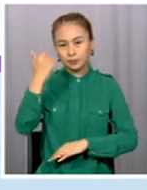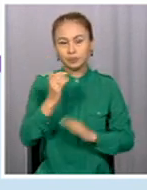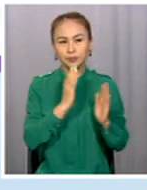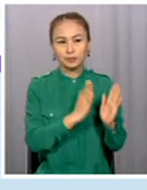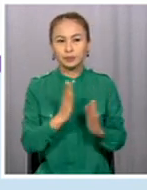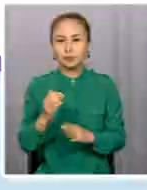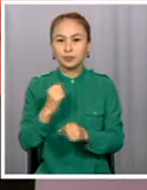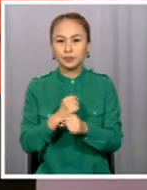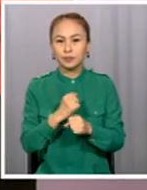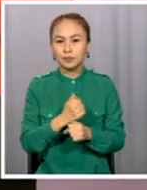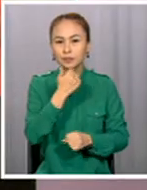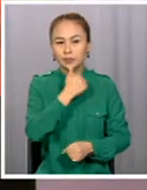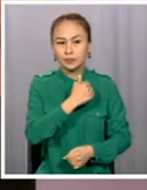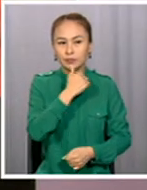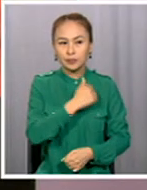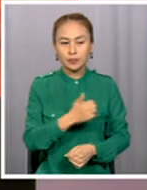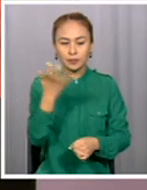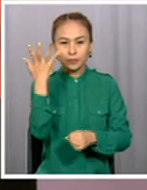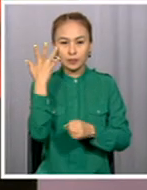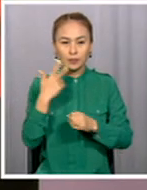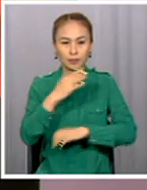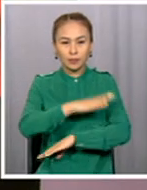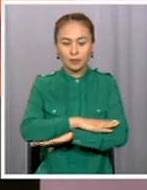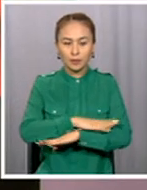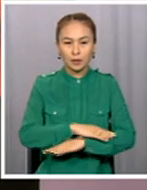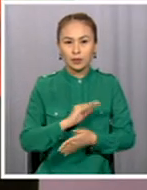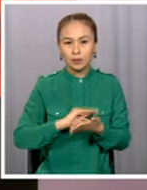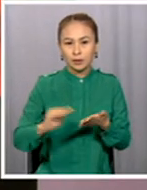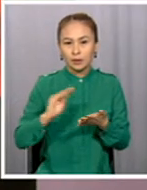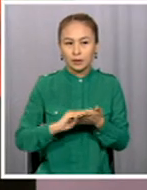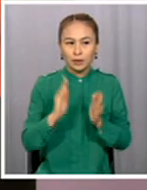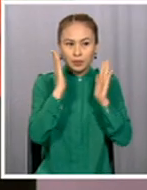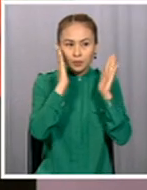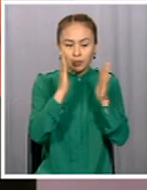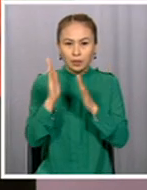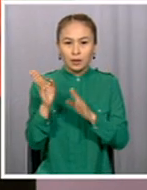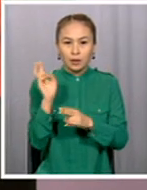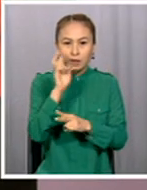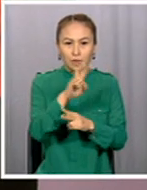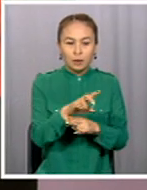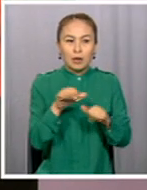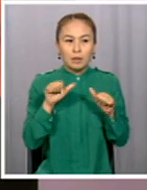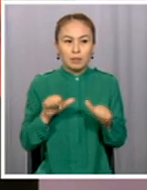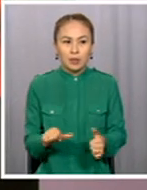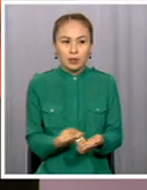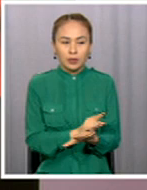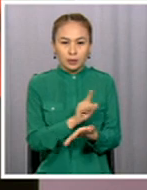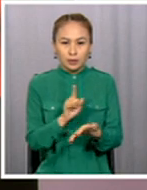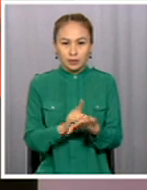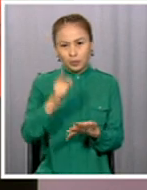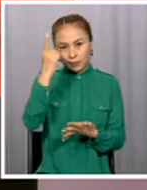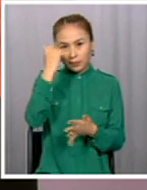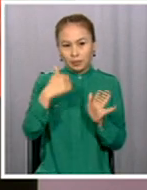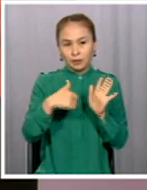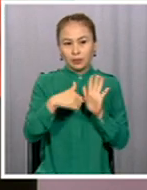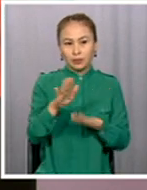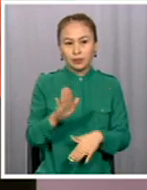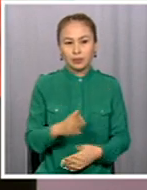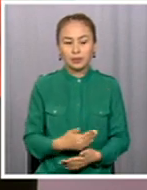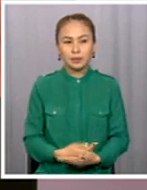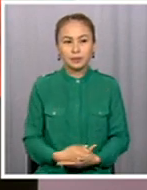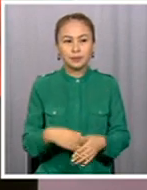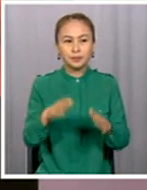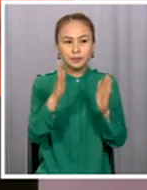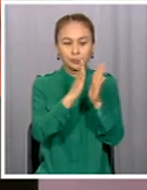құрастырып көрейік. Кітапханаға барған кезде оқырман өзінің құқығы мен міндеттерін білгені жөн.